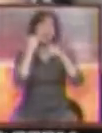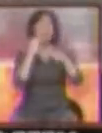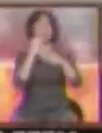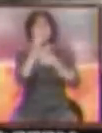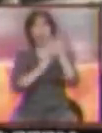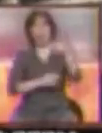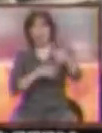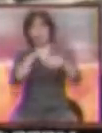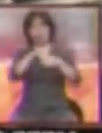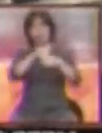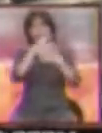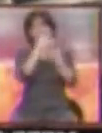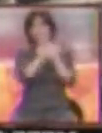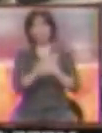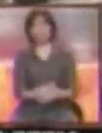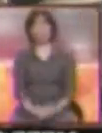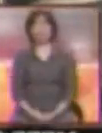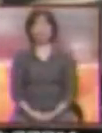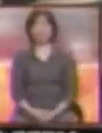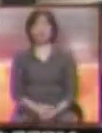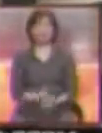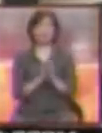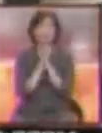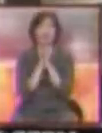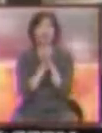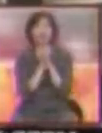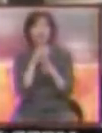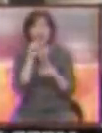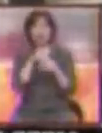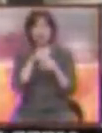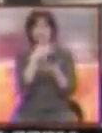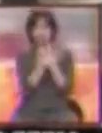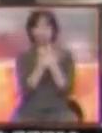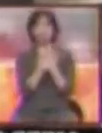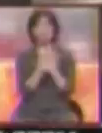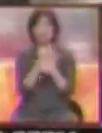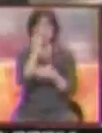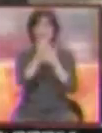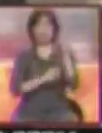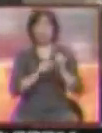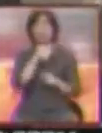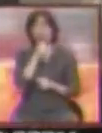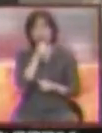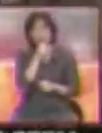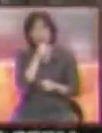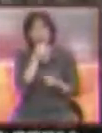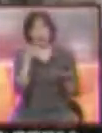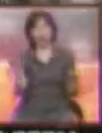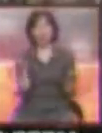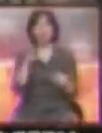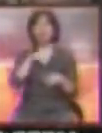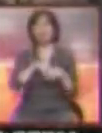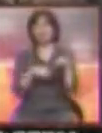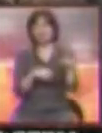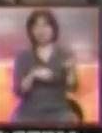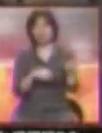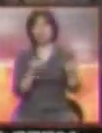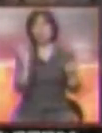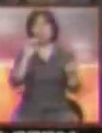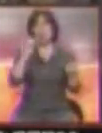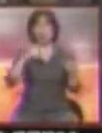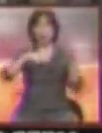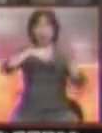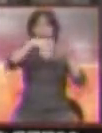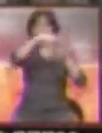preso. Dahil sa sobrang sikip ng selda, ang ilang mga preso ay inuukupa na rin ang itaas na bahagi nito. At dahil wala nga silang